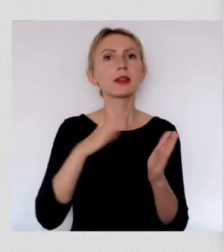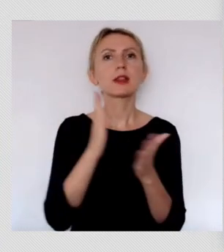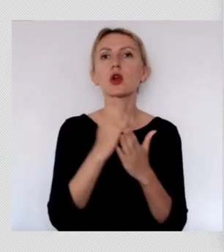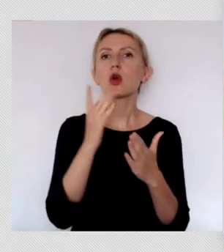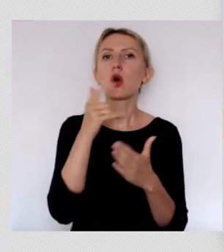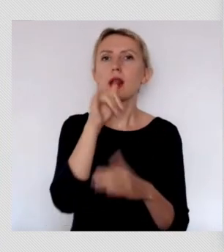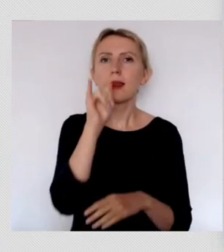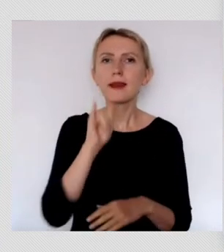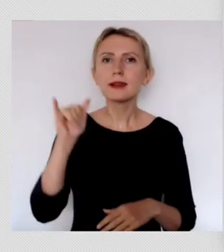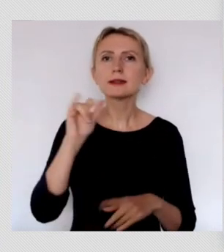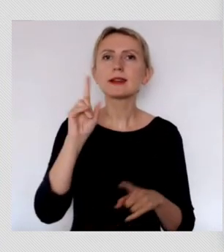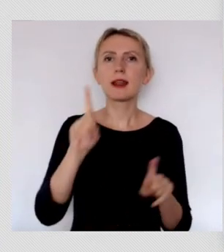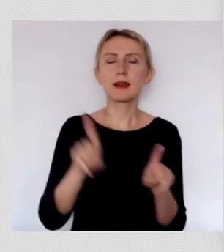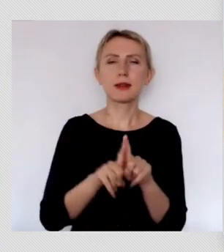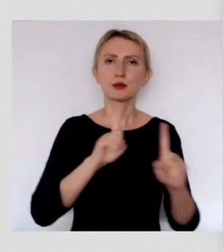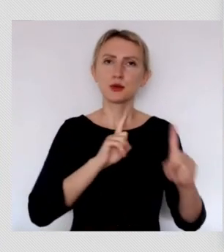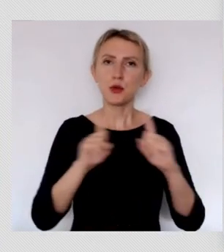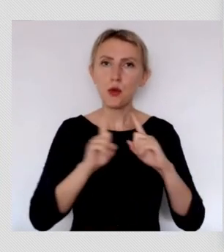również rozmowami z